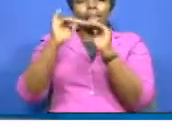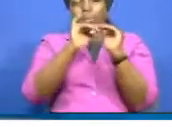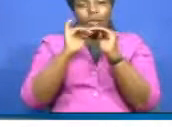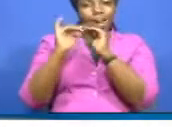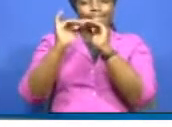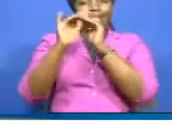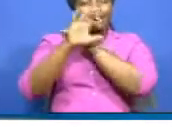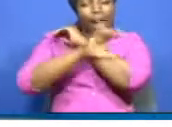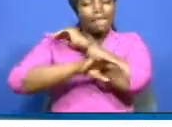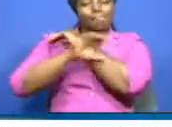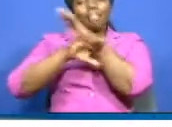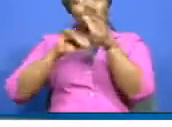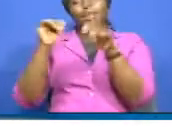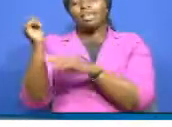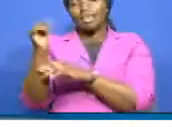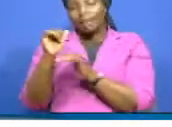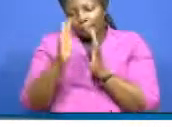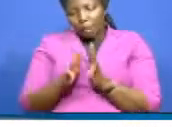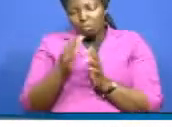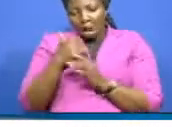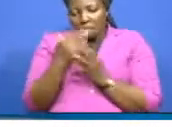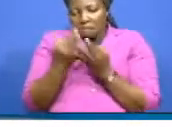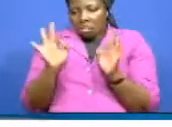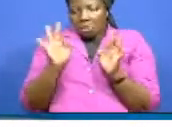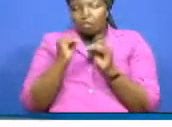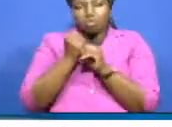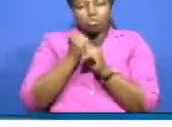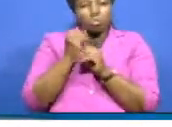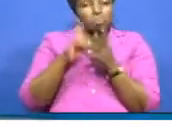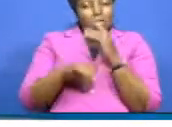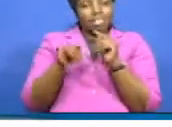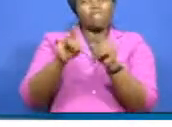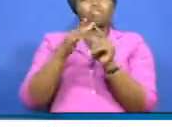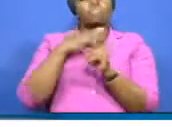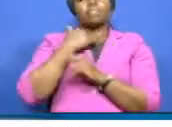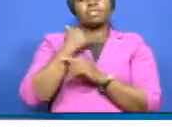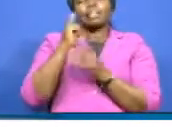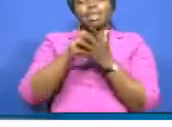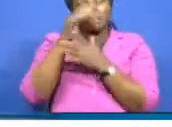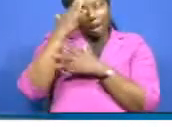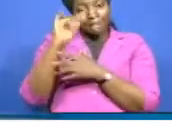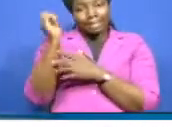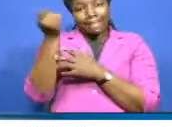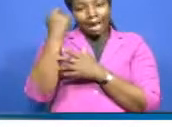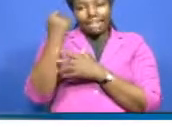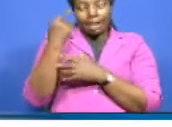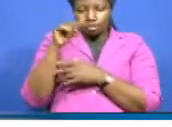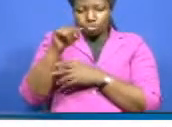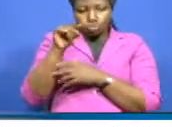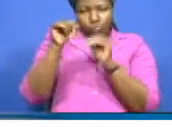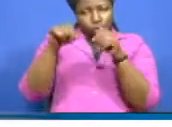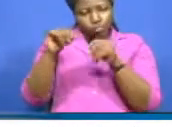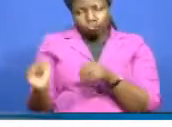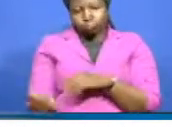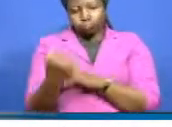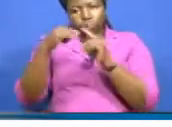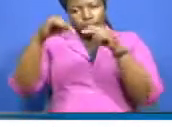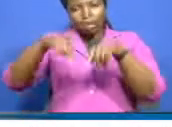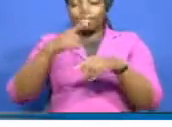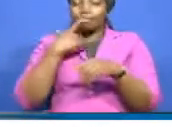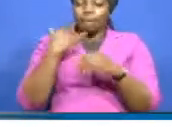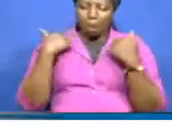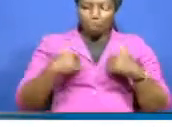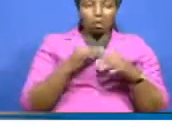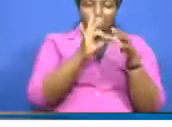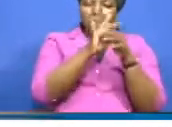ana uhuru wa kufanya atakalo. Na ndio maana nchi yetu ya Kenya unaweza amuka leo na useme tunaungana na mtu